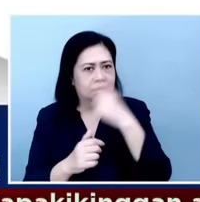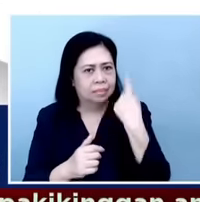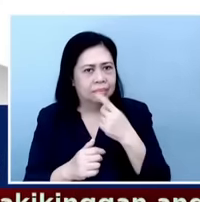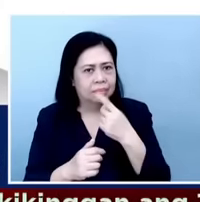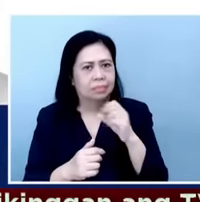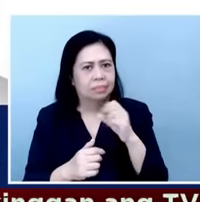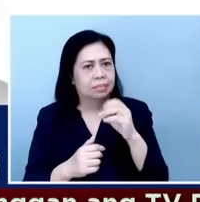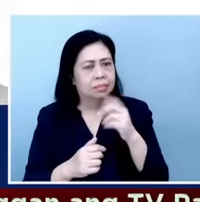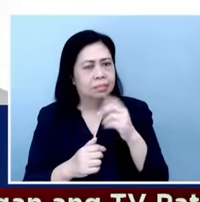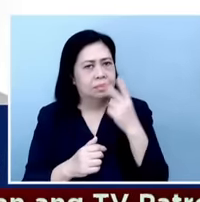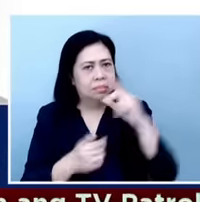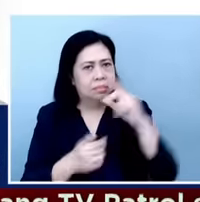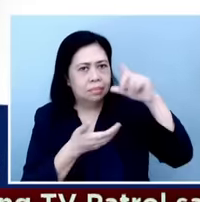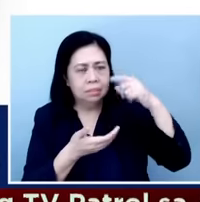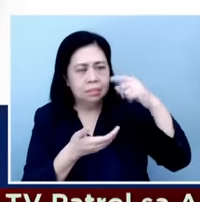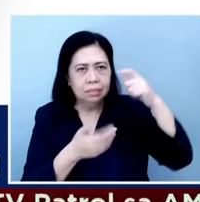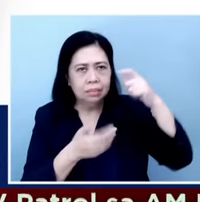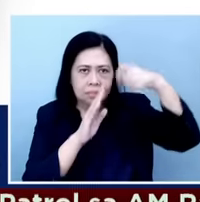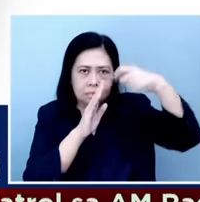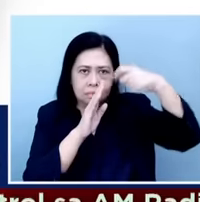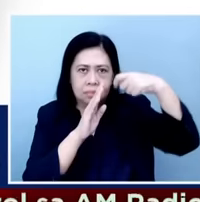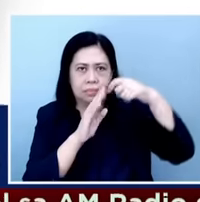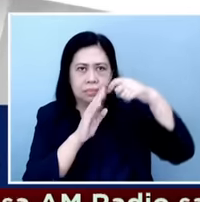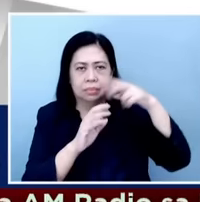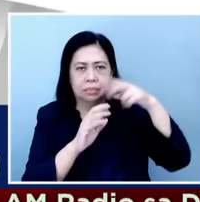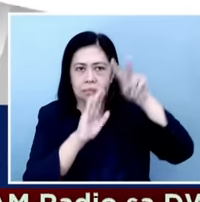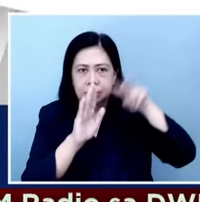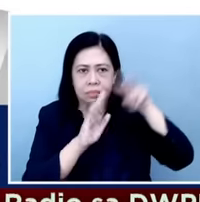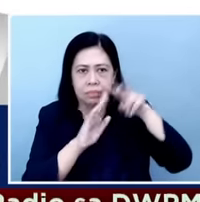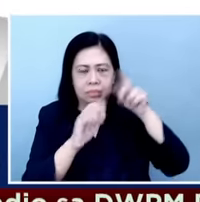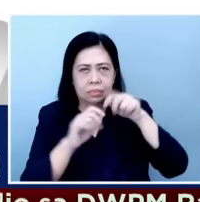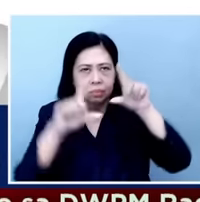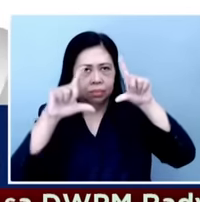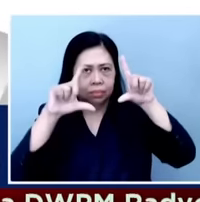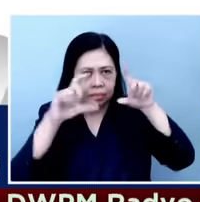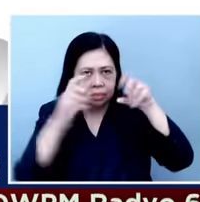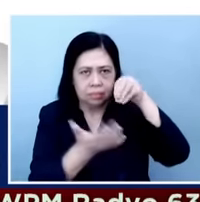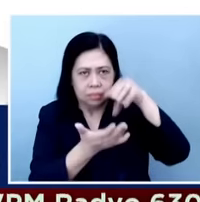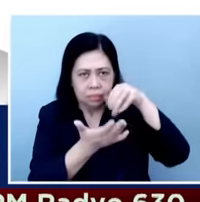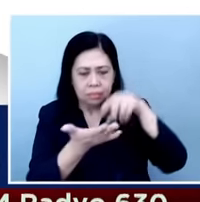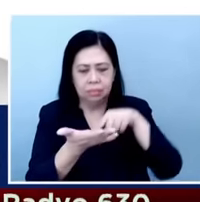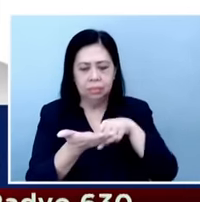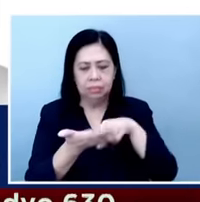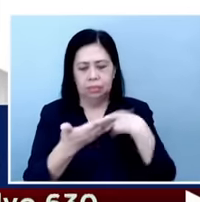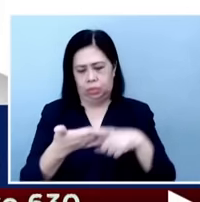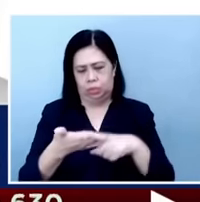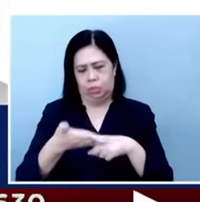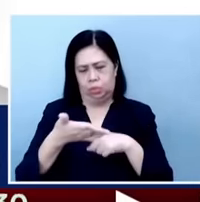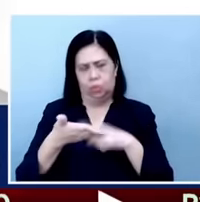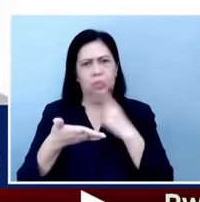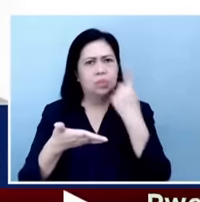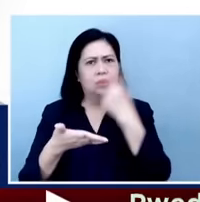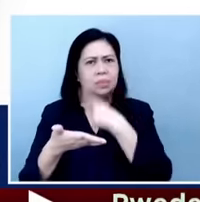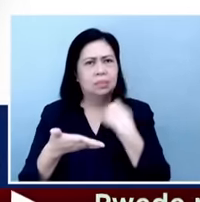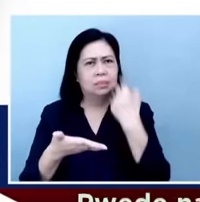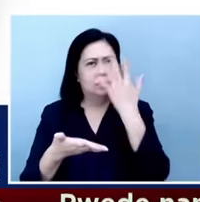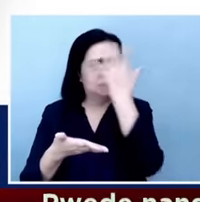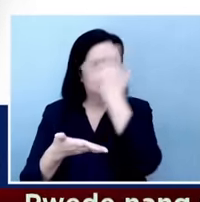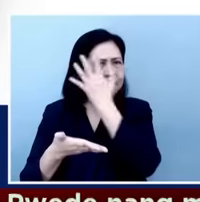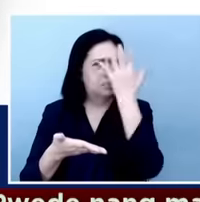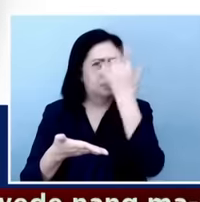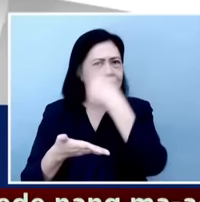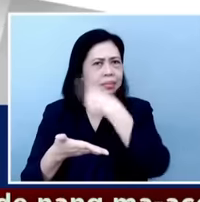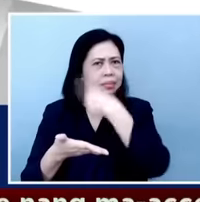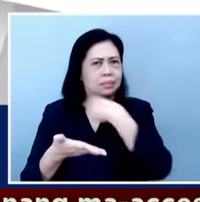they took a video of it and they made a screenshot. Tapos ayun, nakikita mo talaga parang naaninag talaga yung mukha